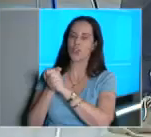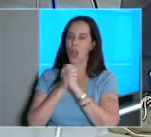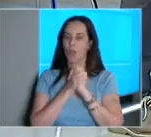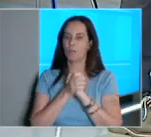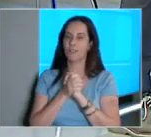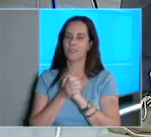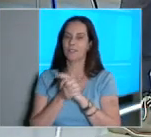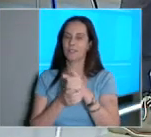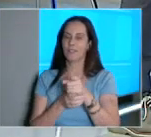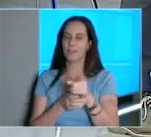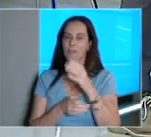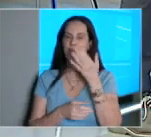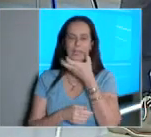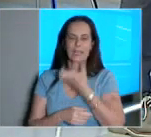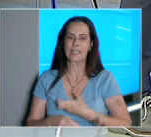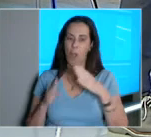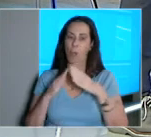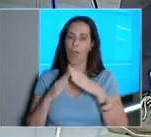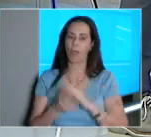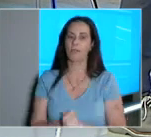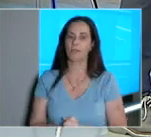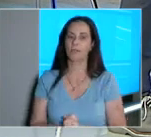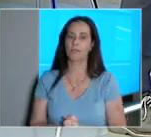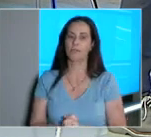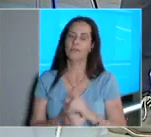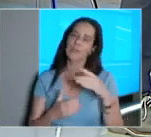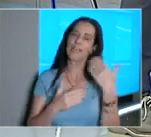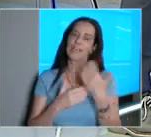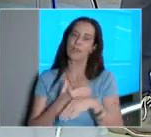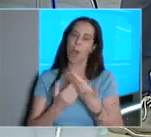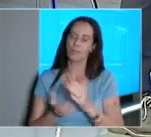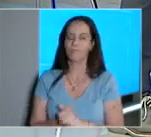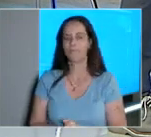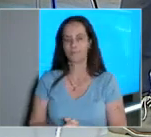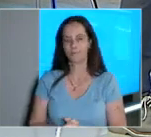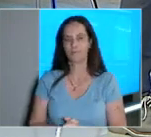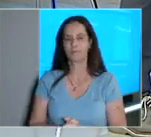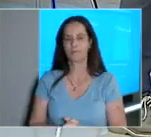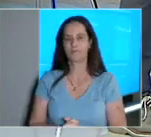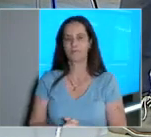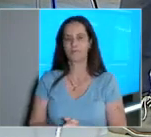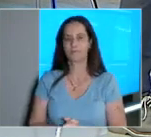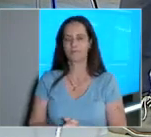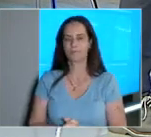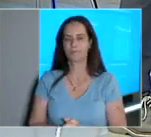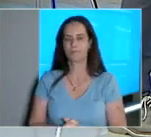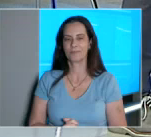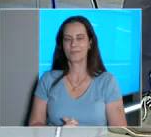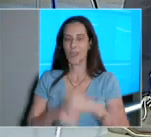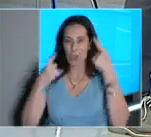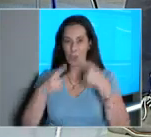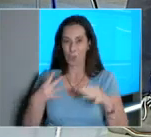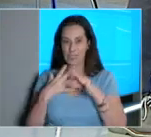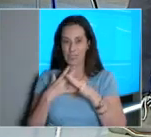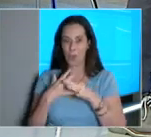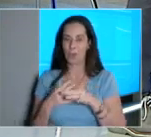מעלה תמונה, נראה לי, מהרצליה, שם הוא גר. וככה נגמור את הציוצים באיזשהו משהו יותר אופטימי של יום נישואים. אופטימי,